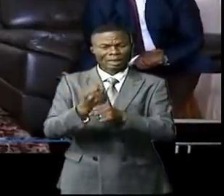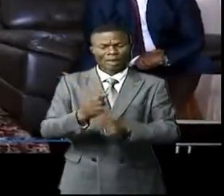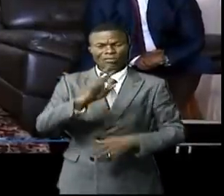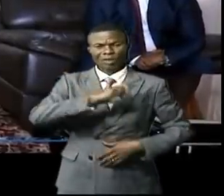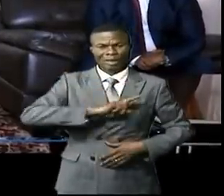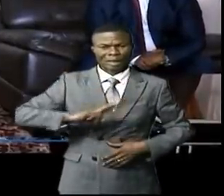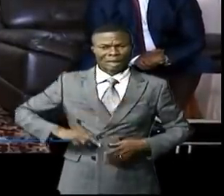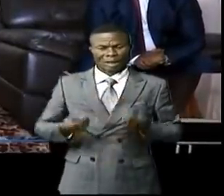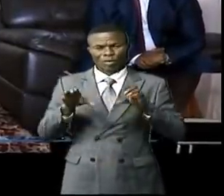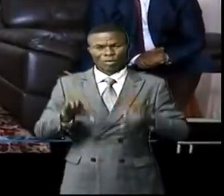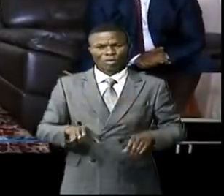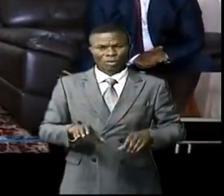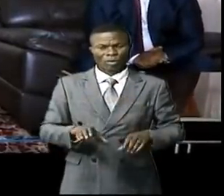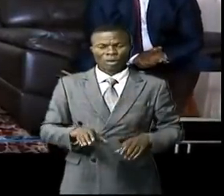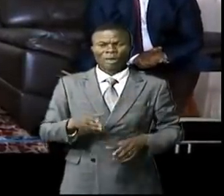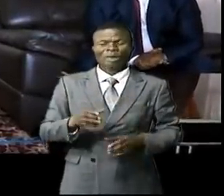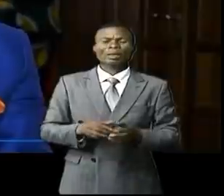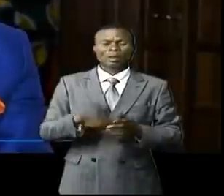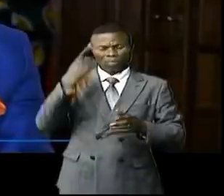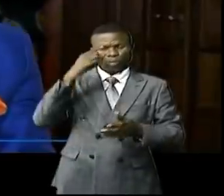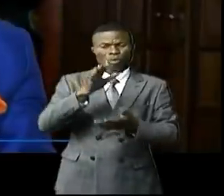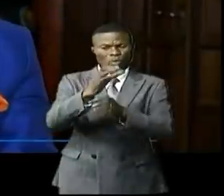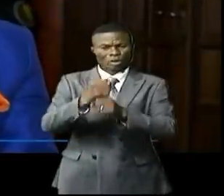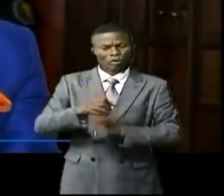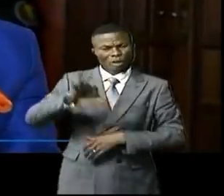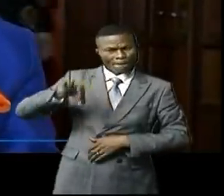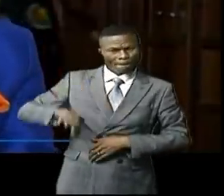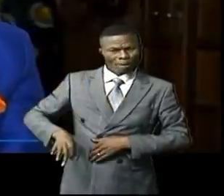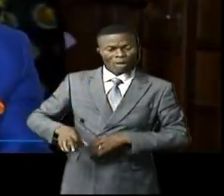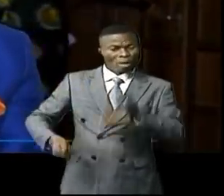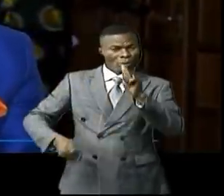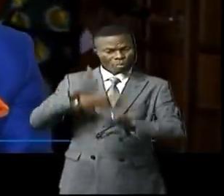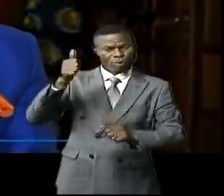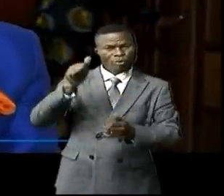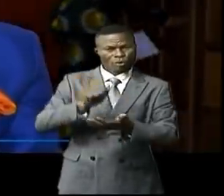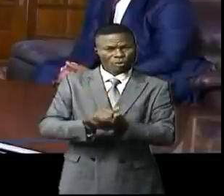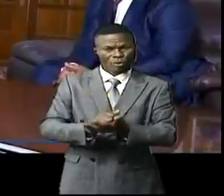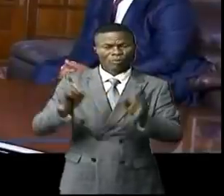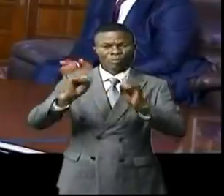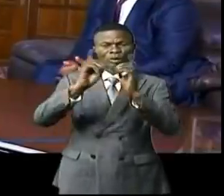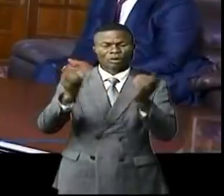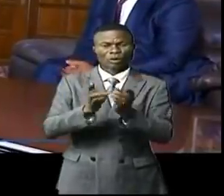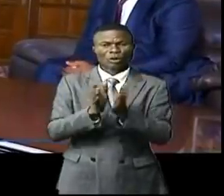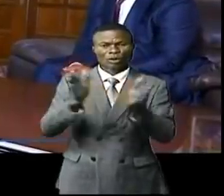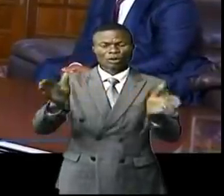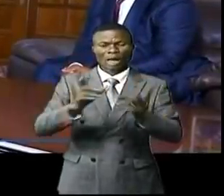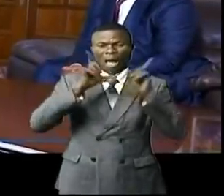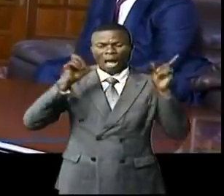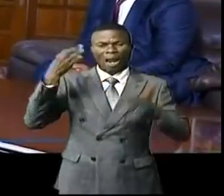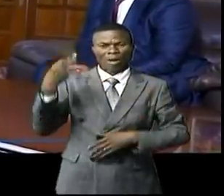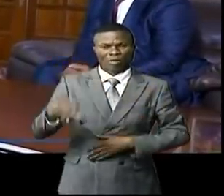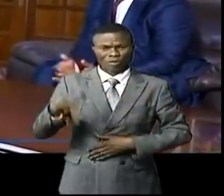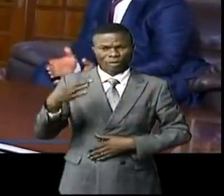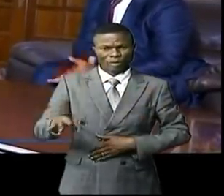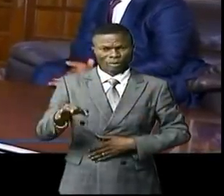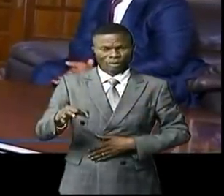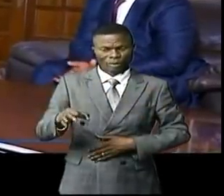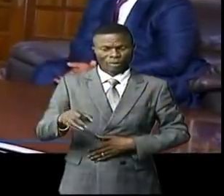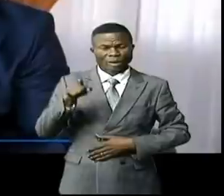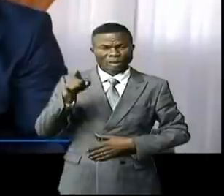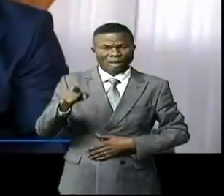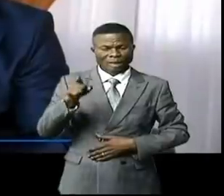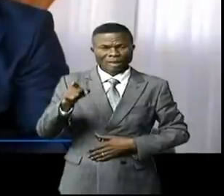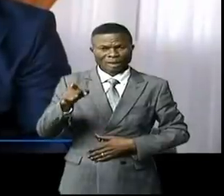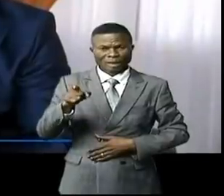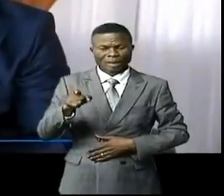du Congo en soi bénéficiaire. Au-delà de cela, le délégué général à la francophonie, Prince Kangila Kawele,